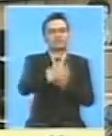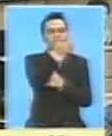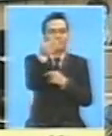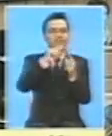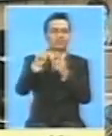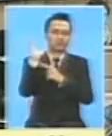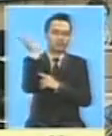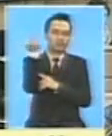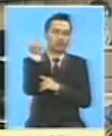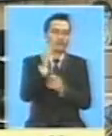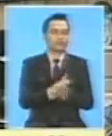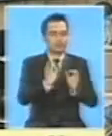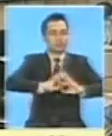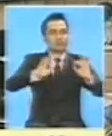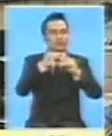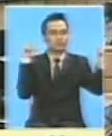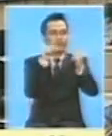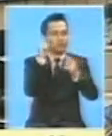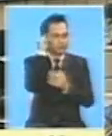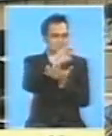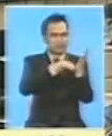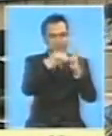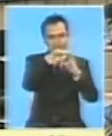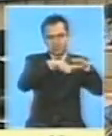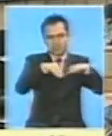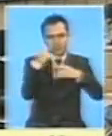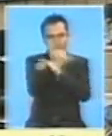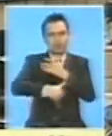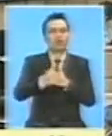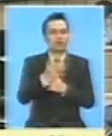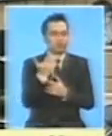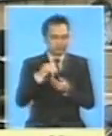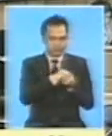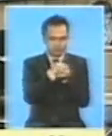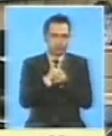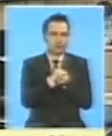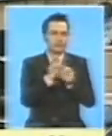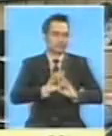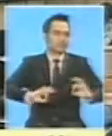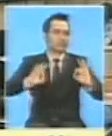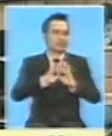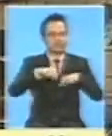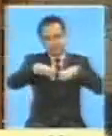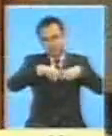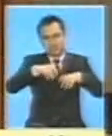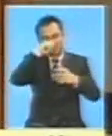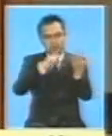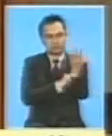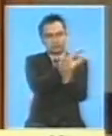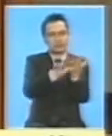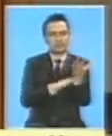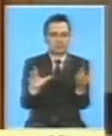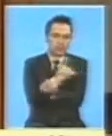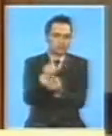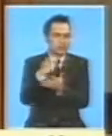บนหลักการที่ว่านโยบายการต่างประเทศเป็นส่วนประกอบสำคัญของนโยบายองค์รวมทั้งหมดในการมหาราชการแผ่นดินไม่ว่าจะการเมืองเศรษ